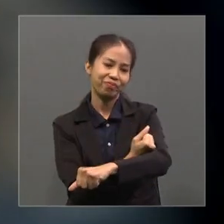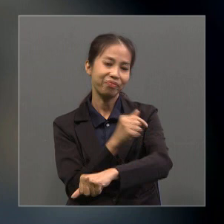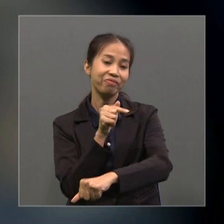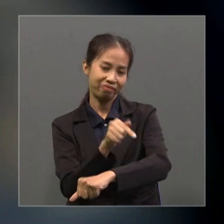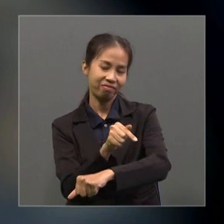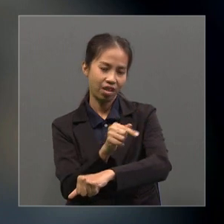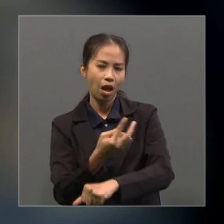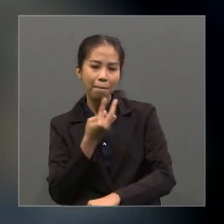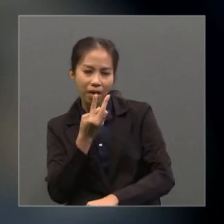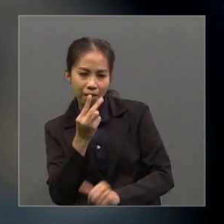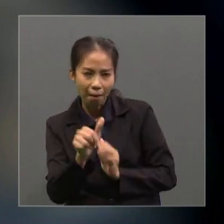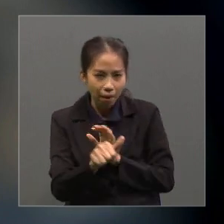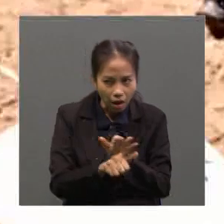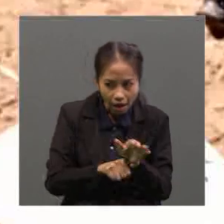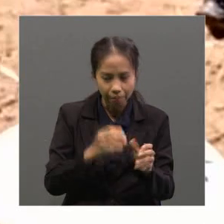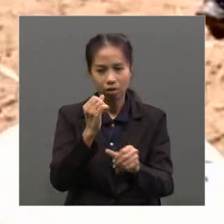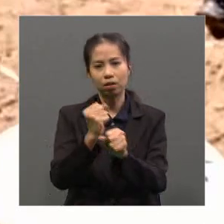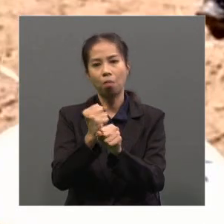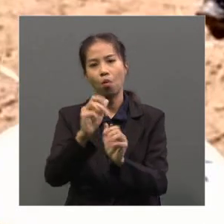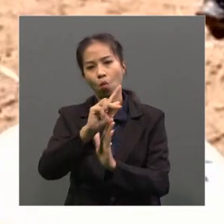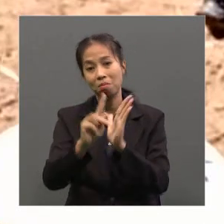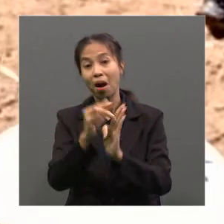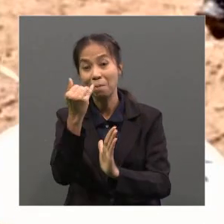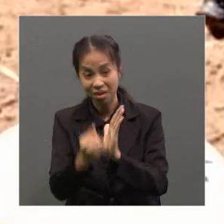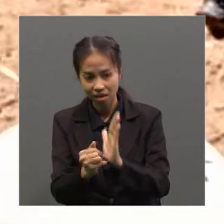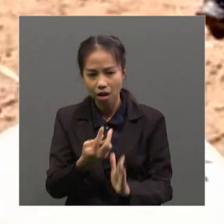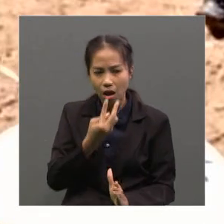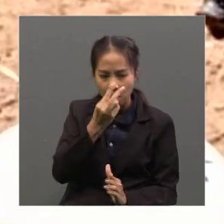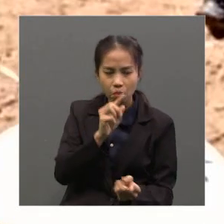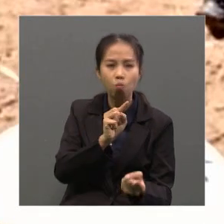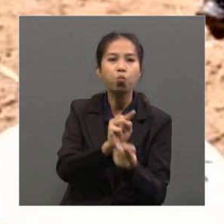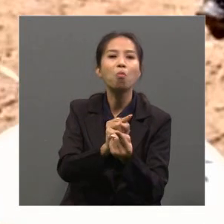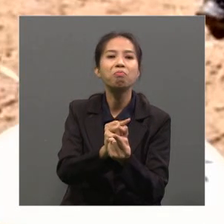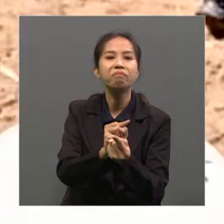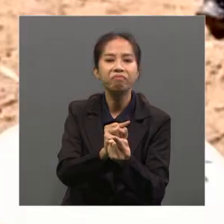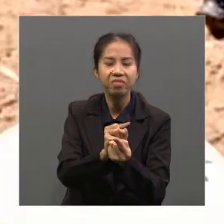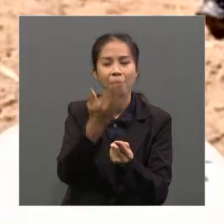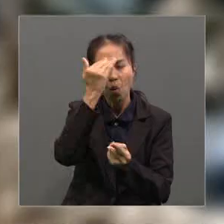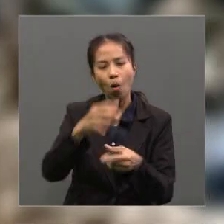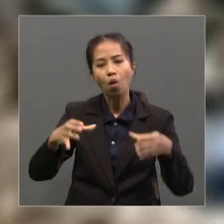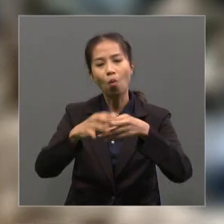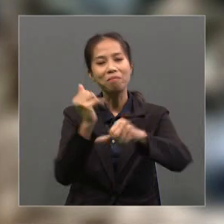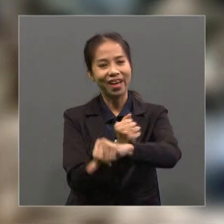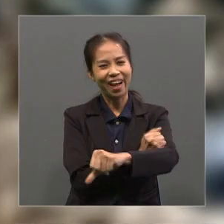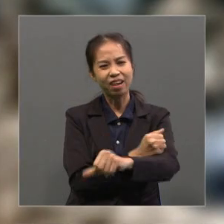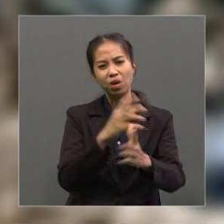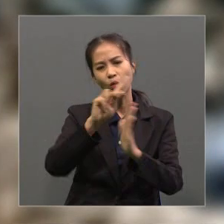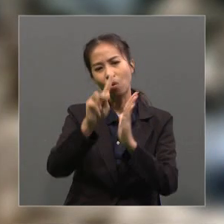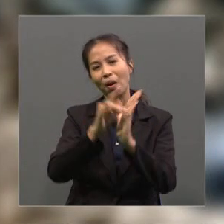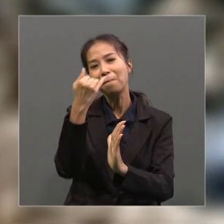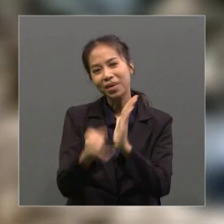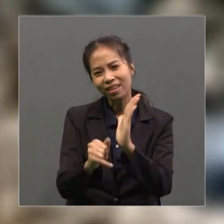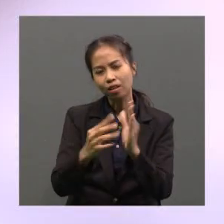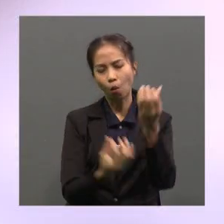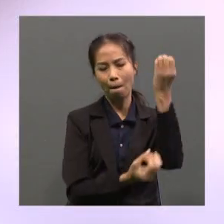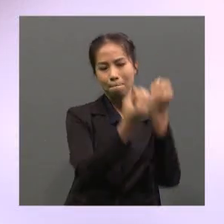ค่ะในหมู่บ้านวังเจ้าจังหวัดตากแล้วก็ตรงนั้นเนี่ยมันเป็นเส้นทางพรรครอแรงงานที่เขาบอกว่ามักจะใช้เส้น